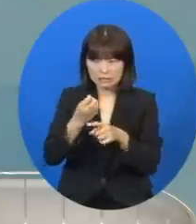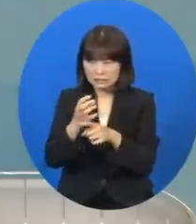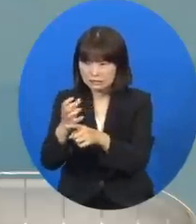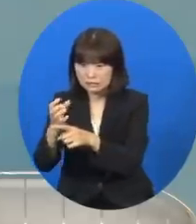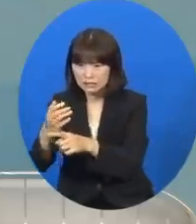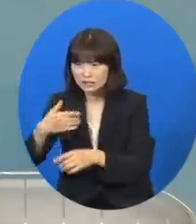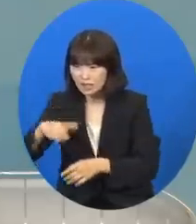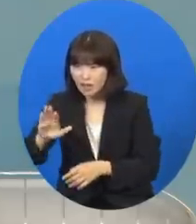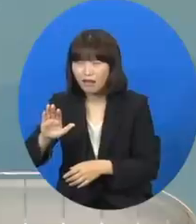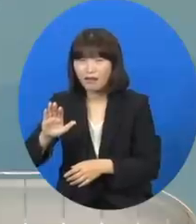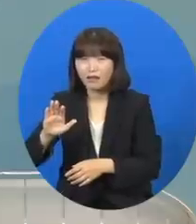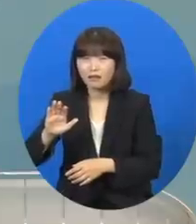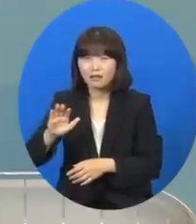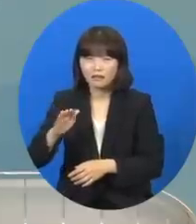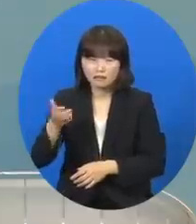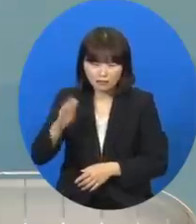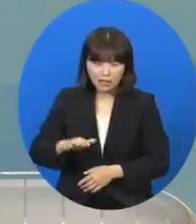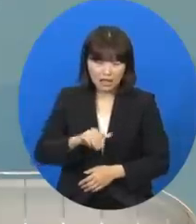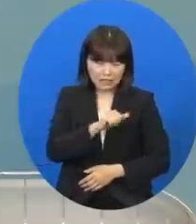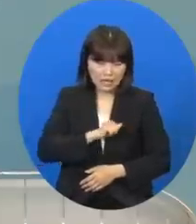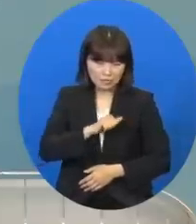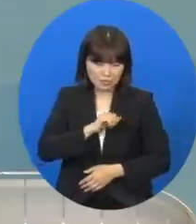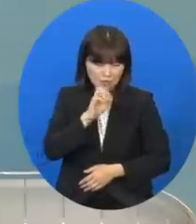걸 잠을 하고 자르고만